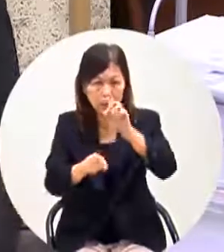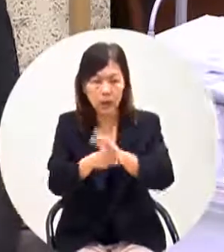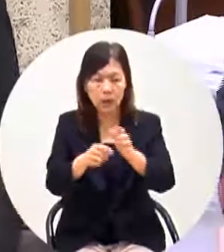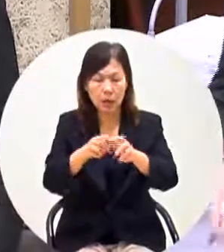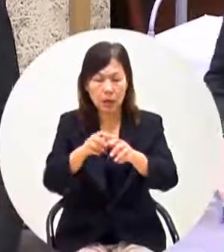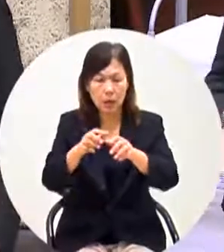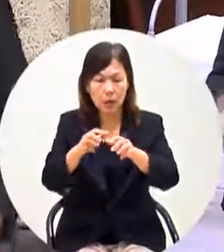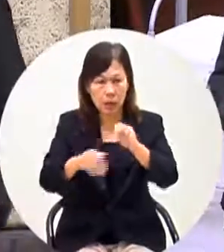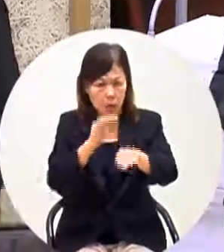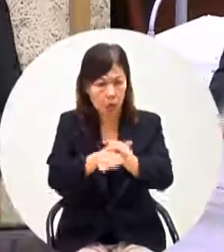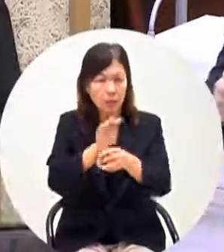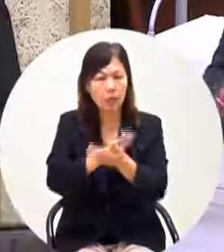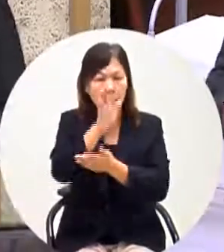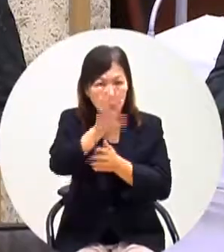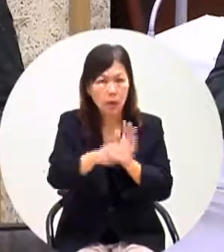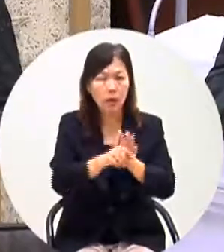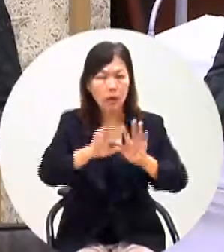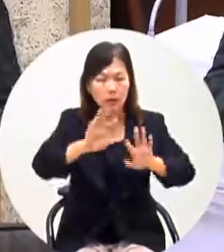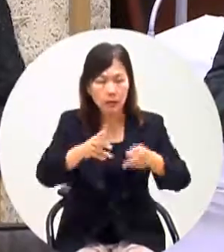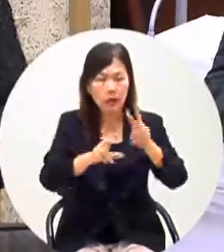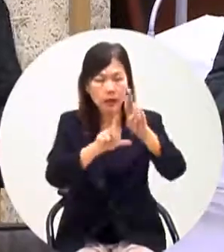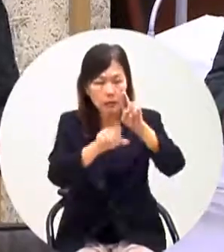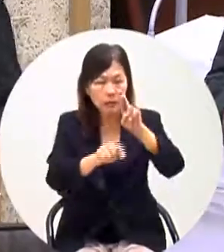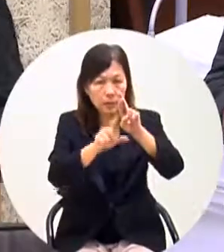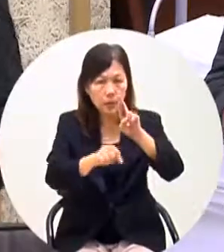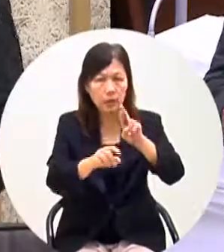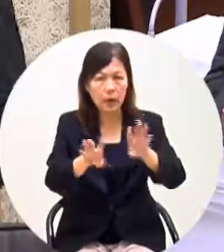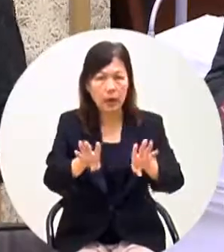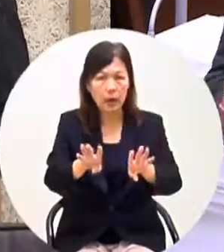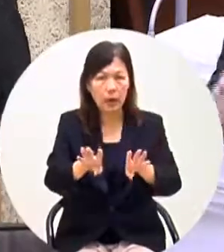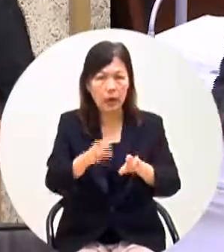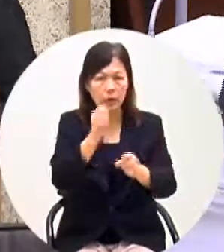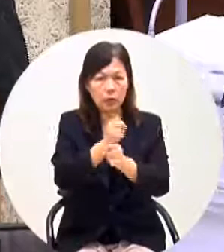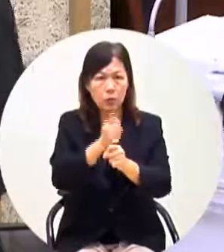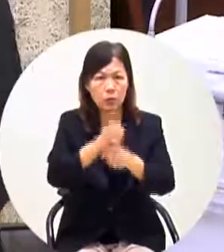计12月要做一个这个开工的这样的一个